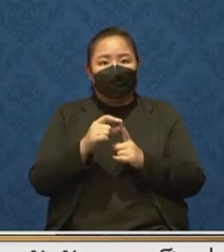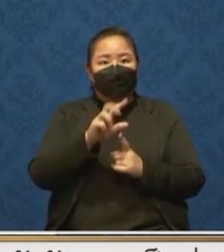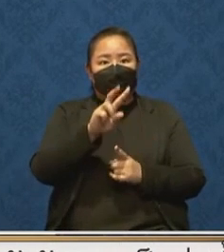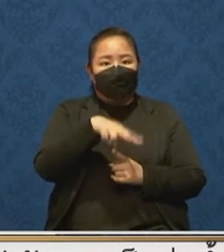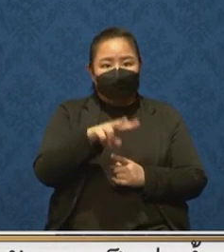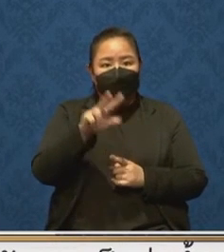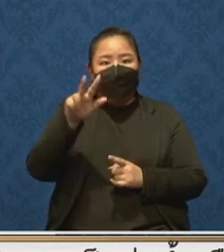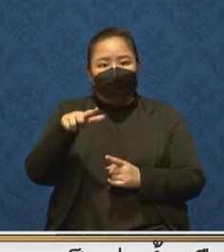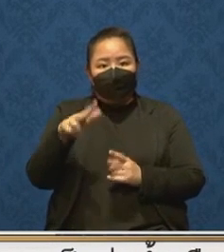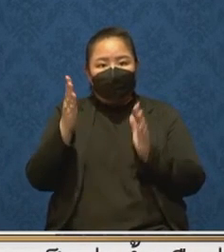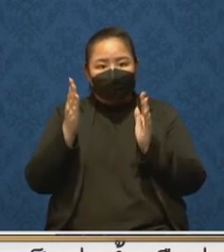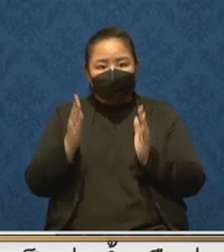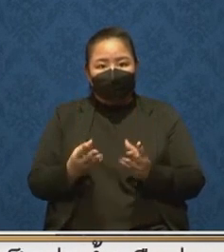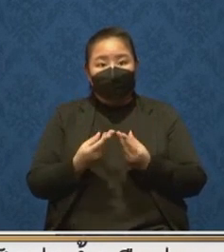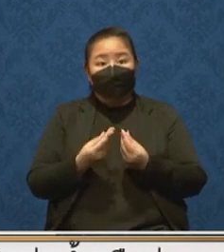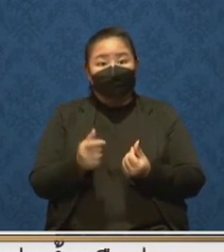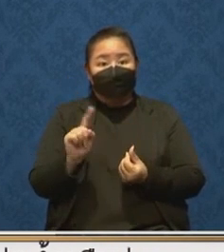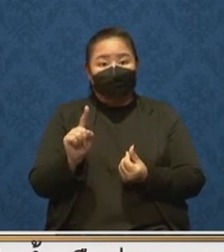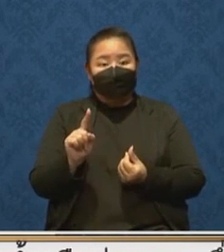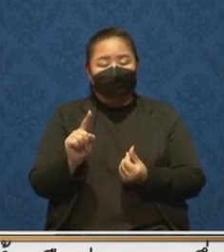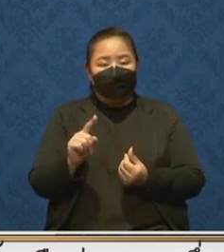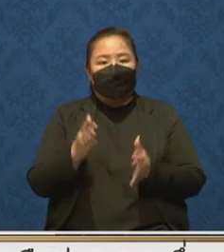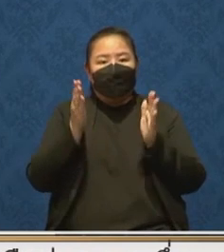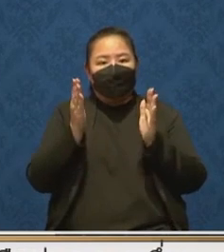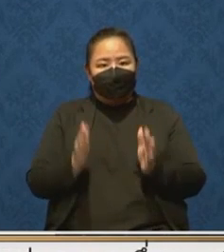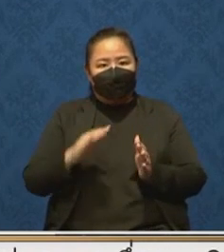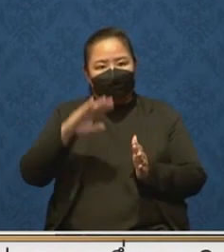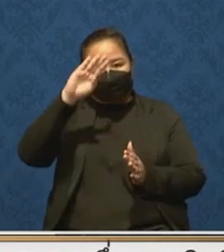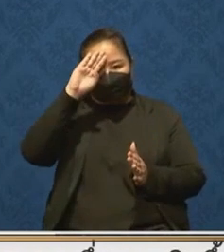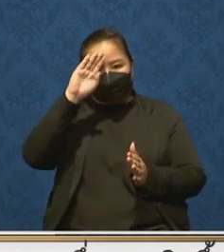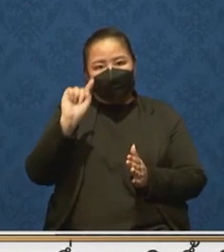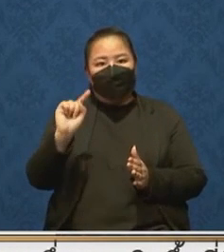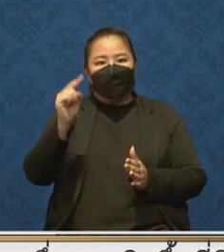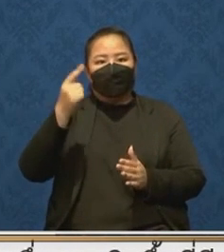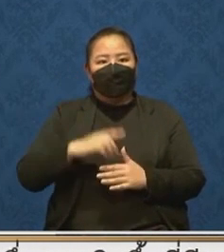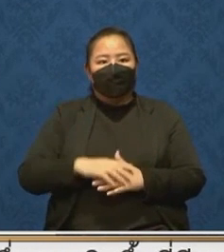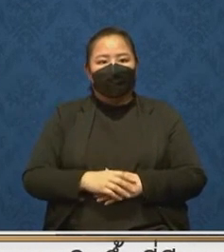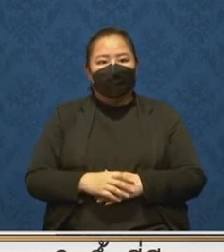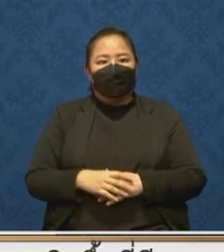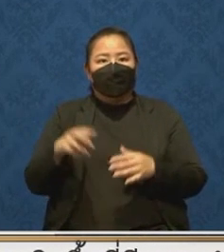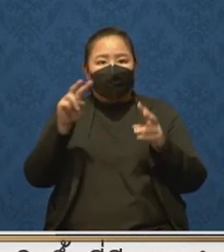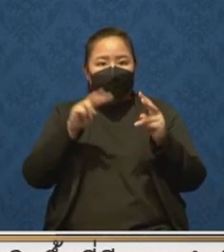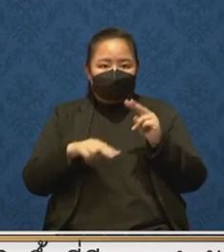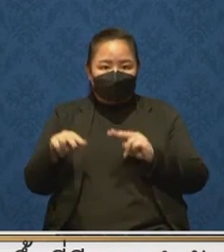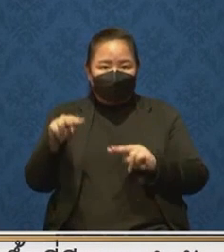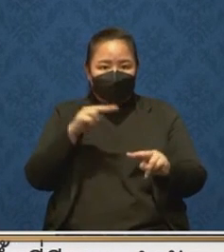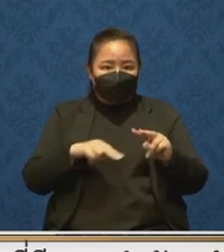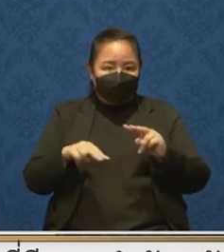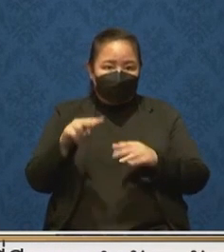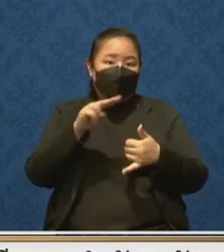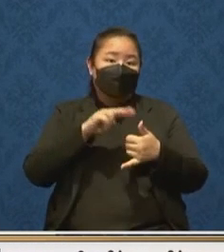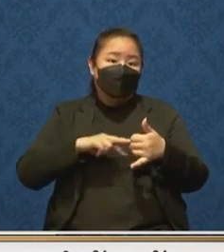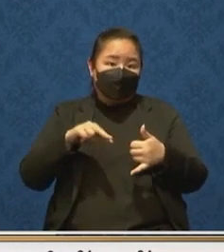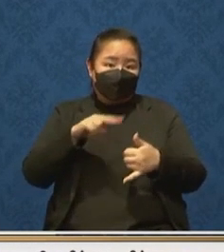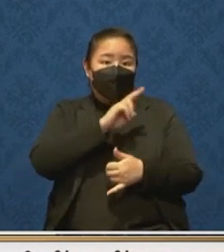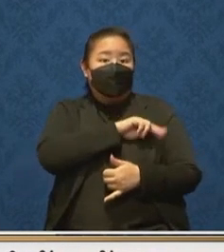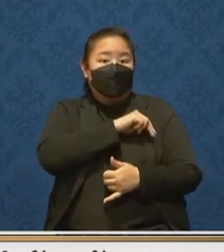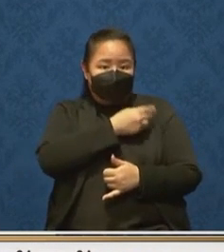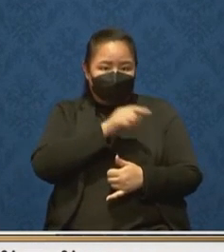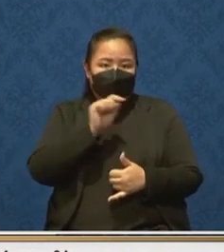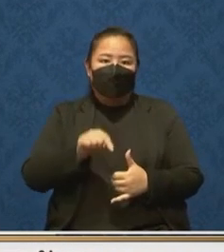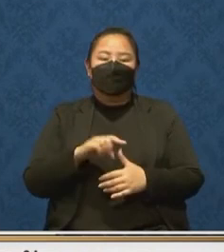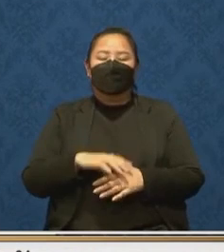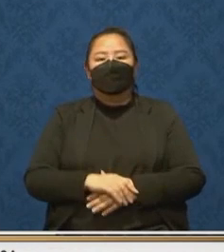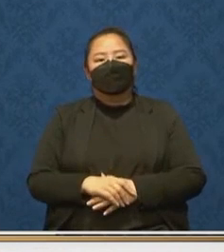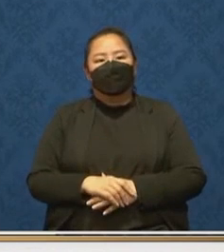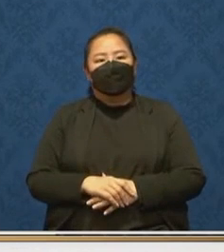สามพัคนนั้นคือตัวเลขของคนป่วยรายใหม่ที่รับเข้ารับการรักษาในโงพยาบาลนี่ครับ ก็